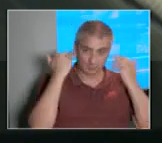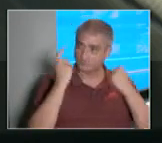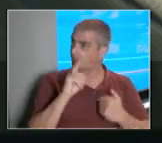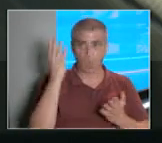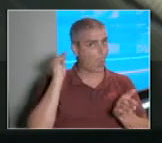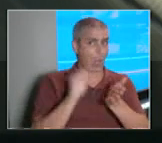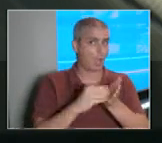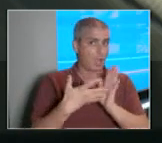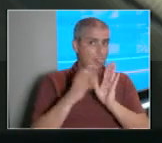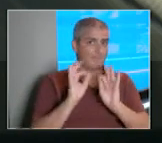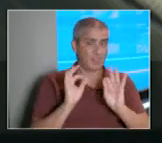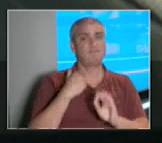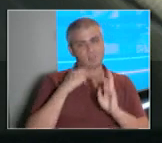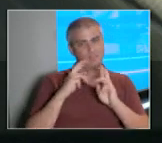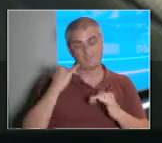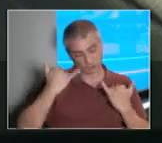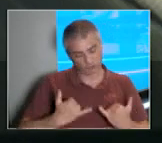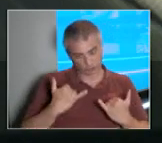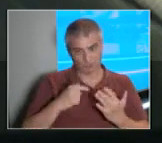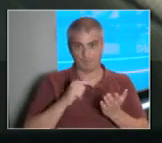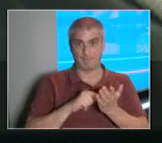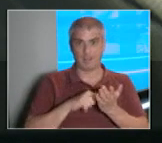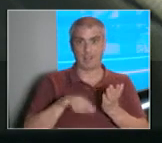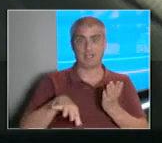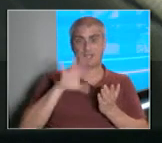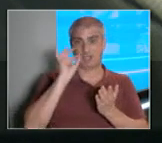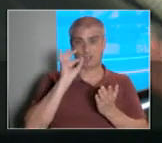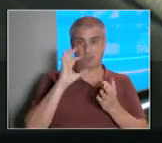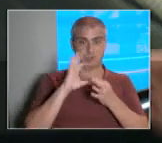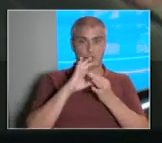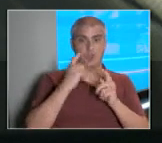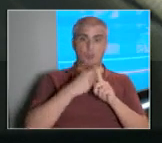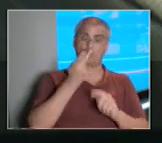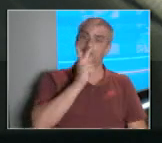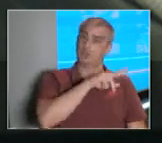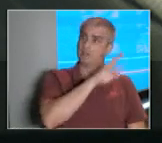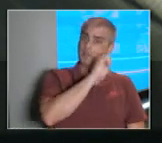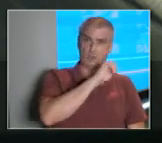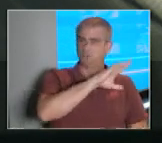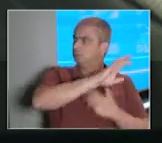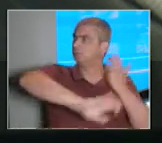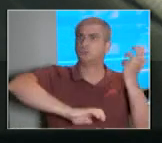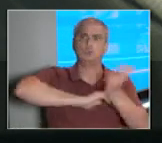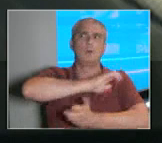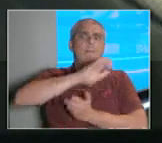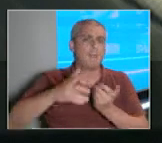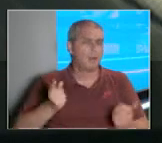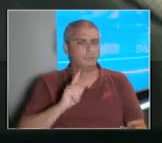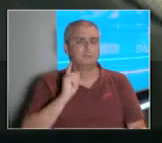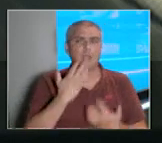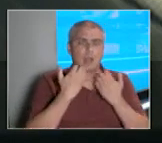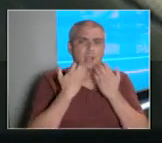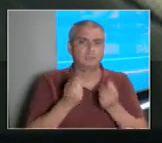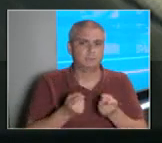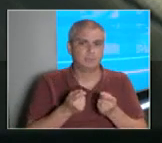לצערי לא נבדק, ואני מקווה שכעת, גם לנוכח גילוי ערוץ בין הדוד השני מיליקובסקי, המניות, מסובך העניין. מישהו צריך להסביר